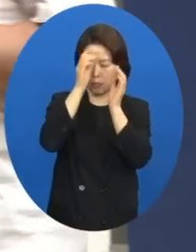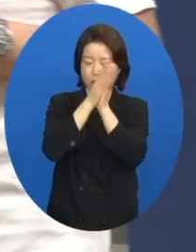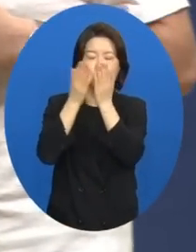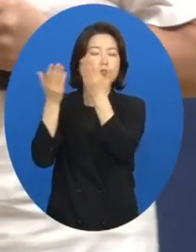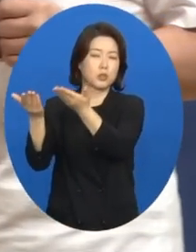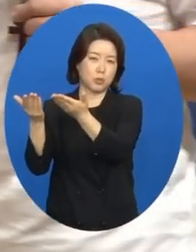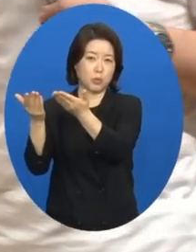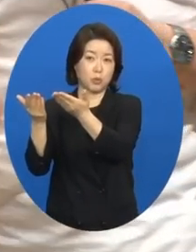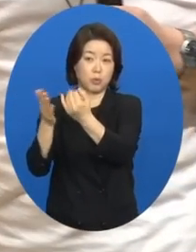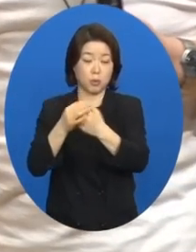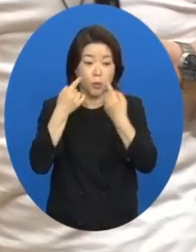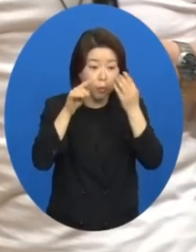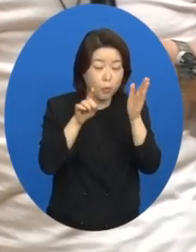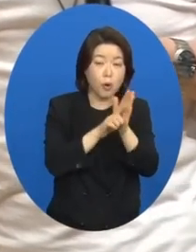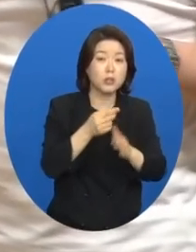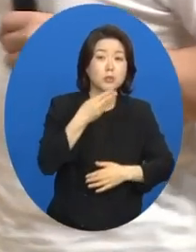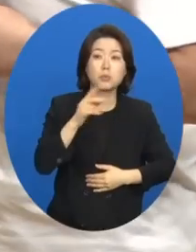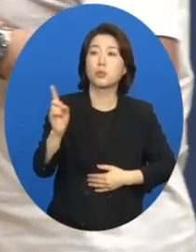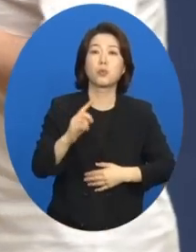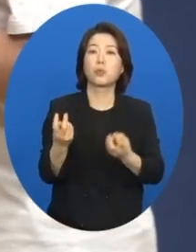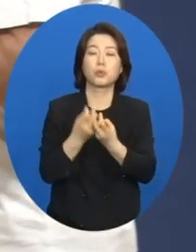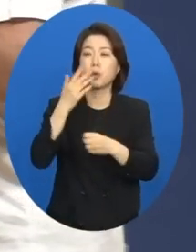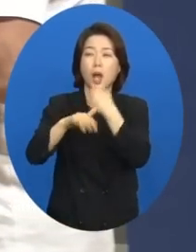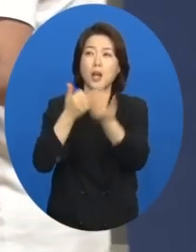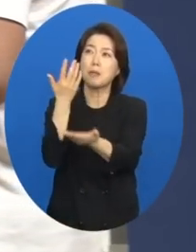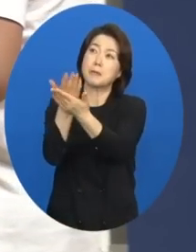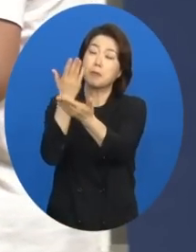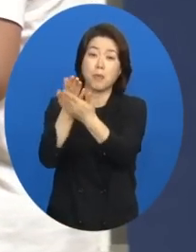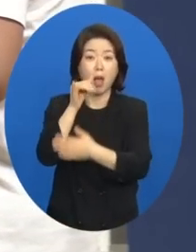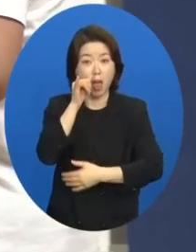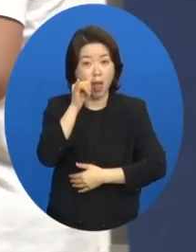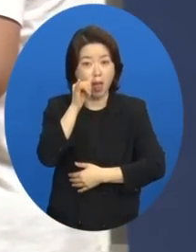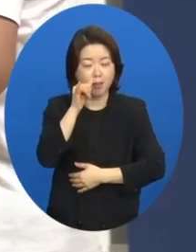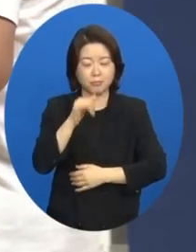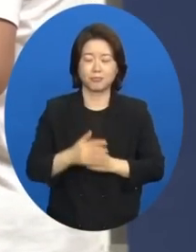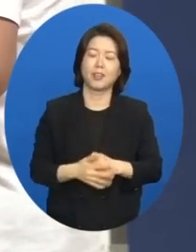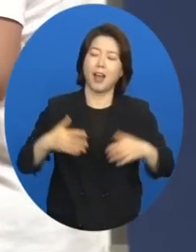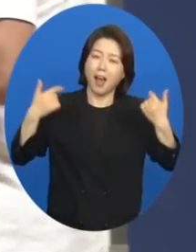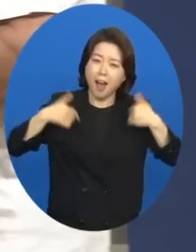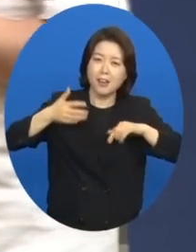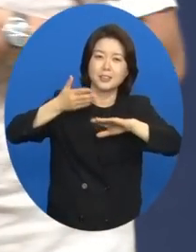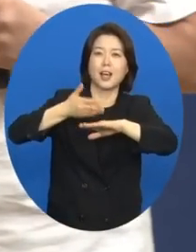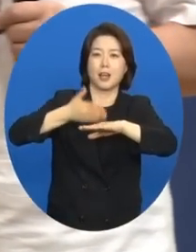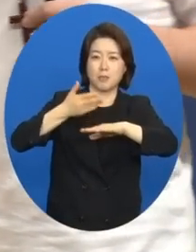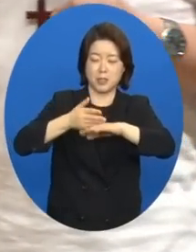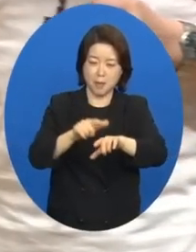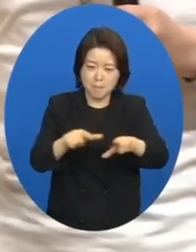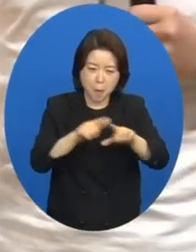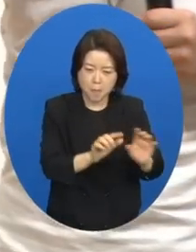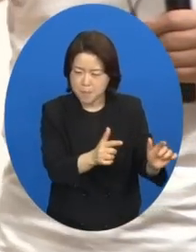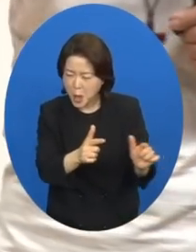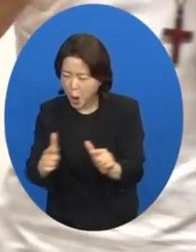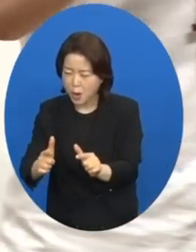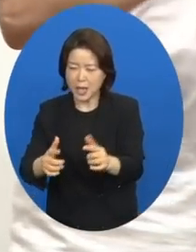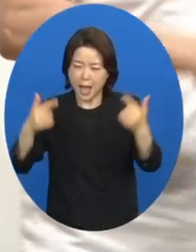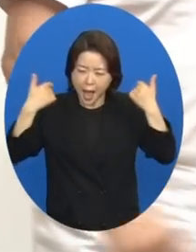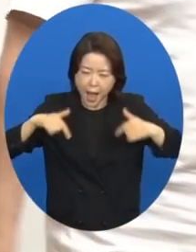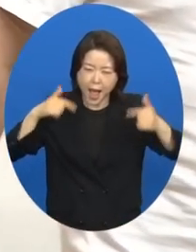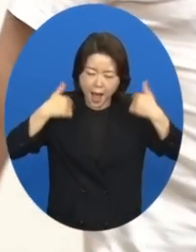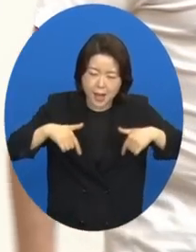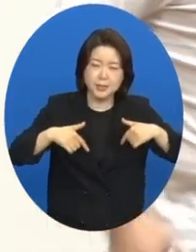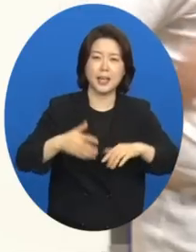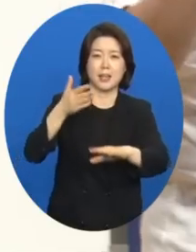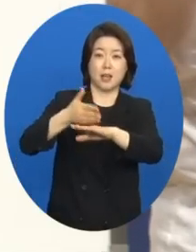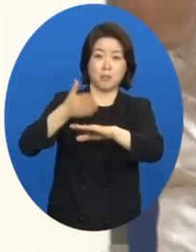이거 확신 없이 어떻게 하나님 앞에 구해요. 그리고 또 늘 감사로 범사에 감사해. 무슨 일을